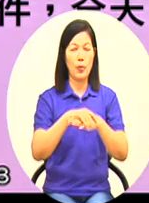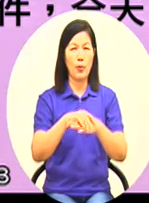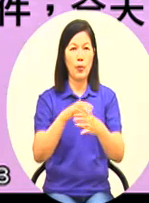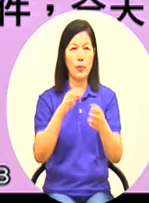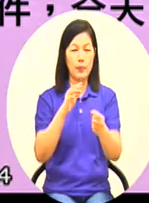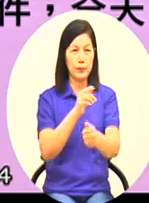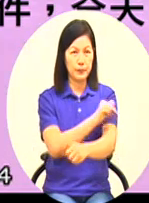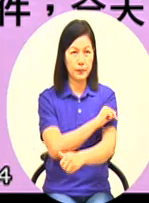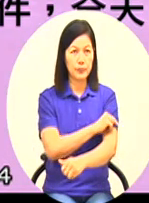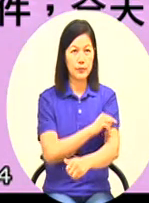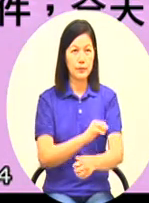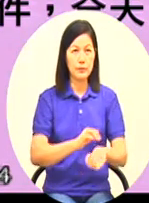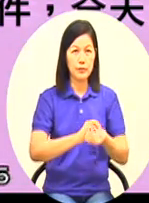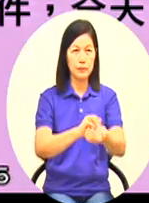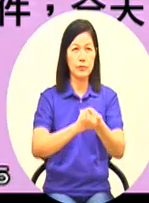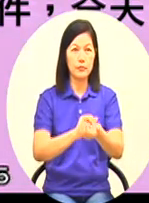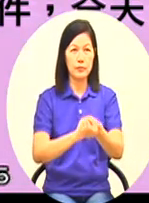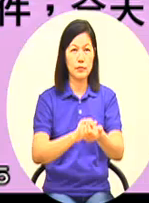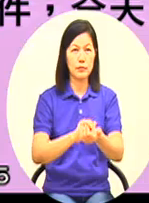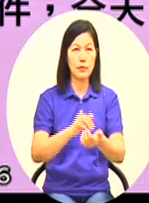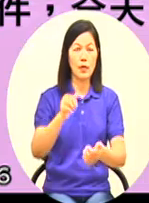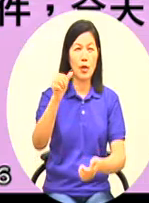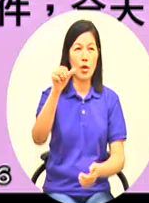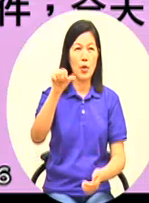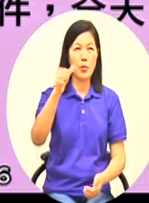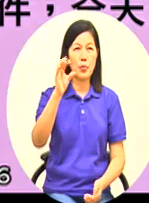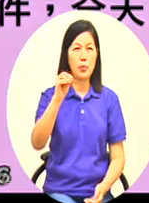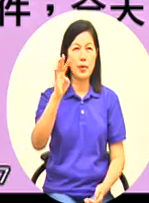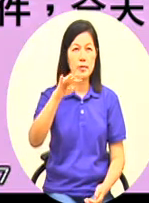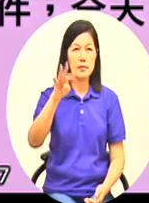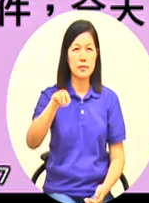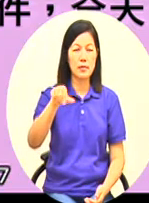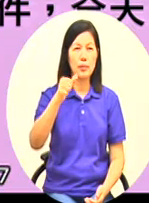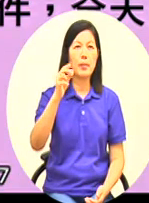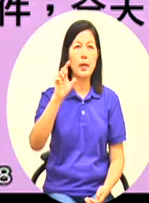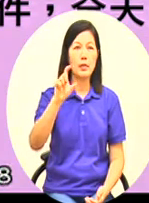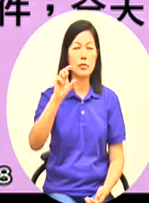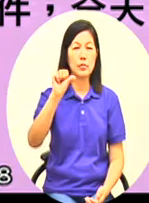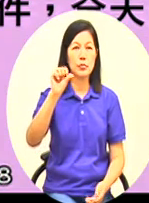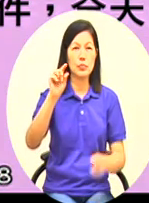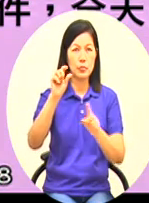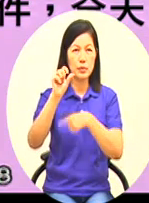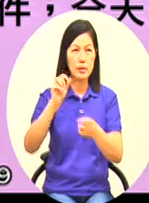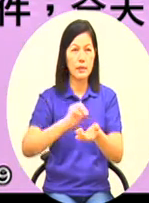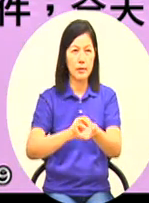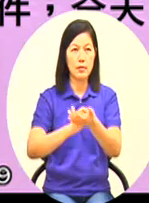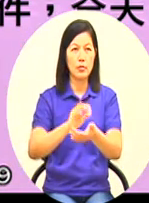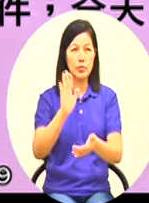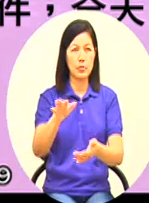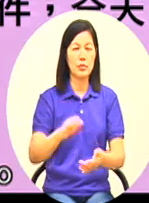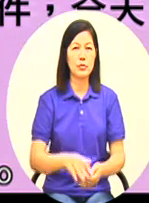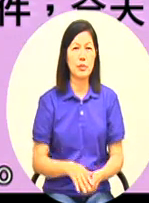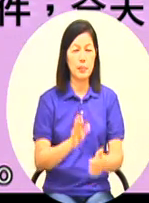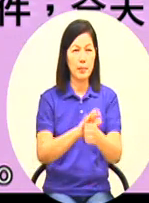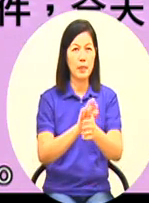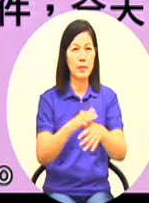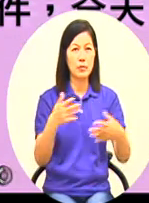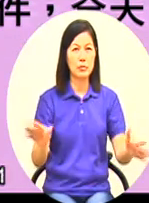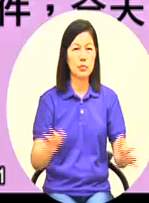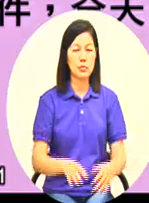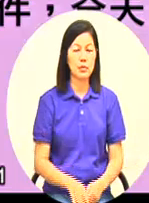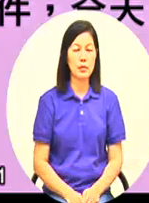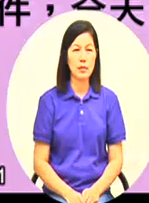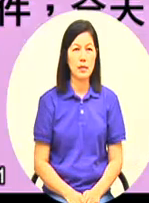54565人就医你看拯救那么多人那么多人需要我们消防局这里